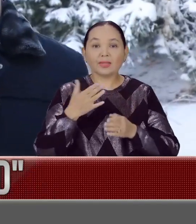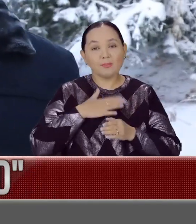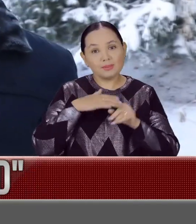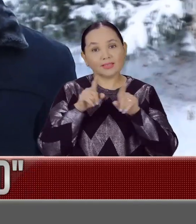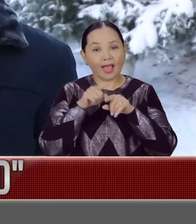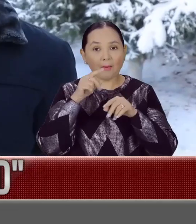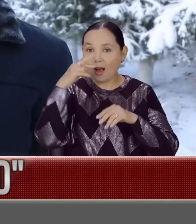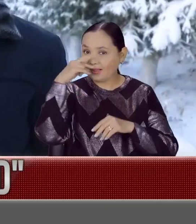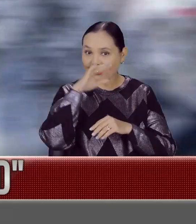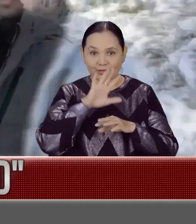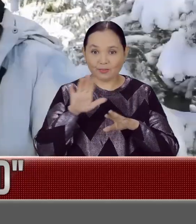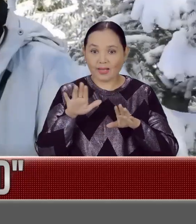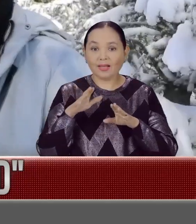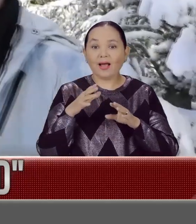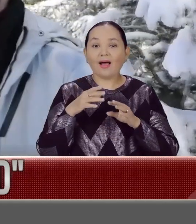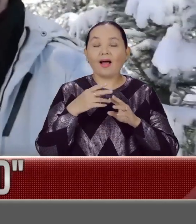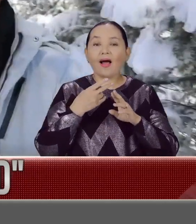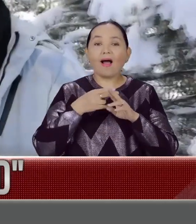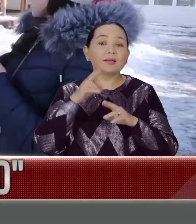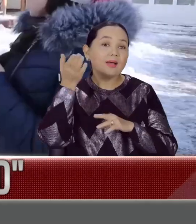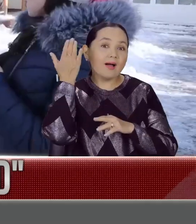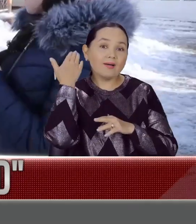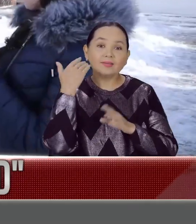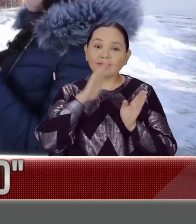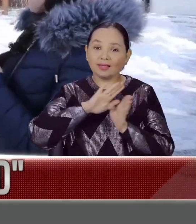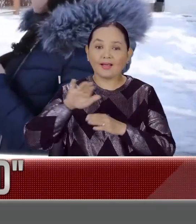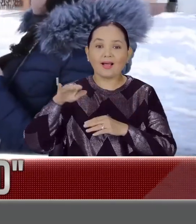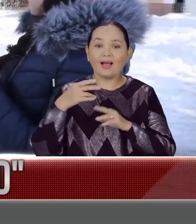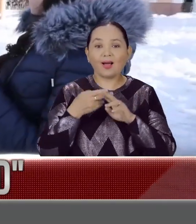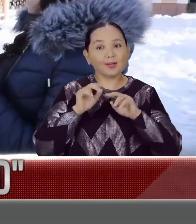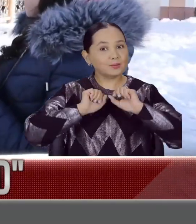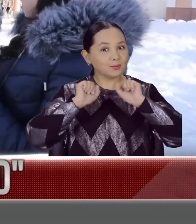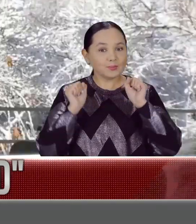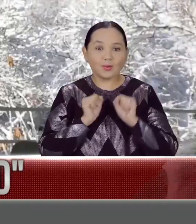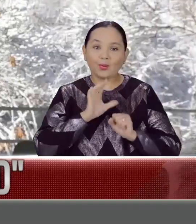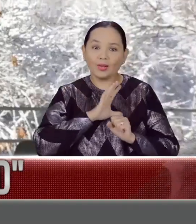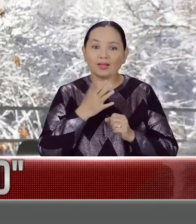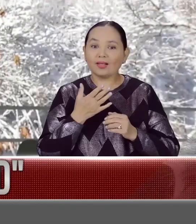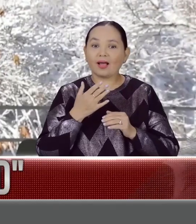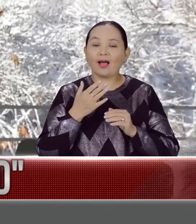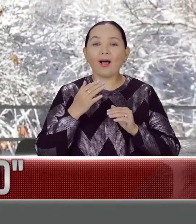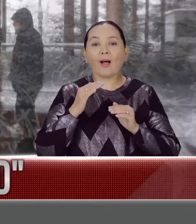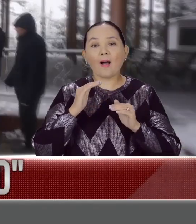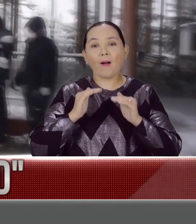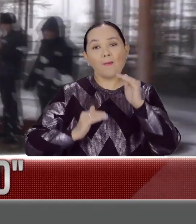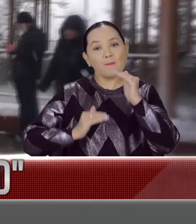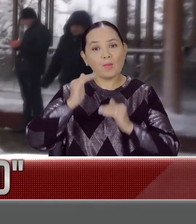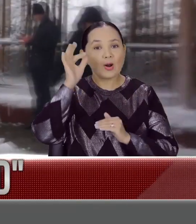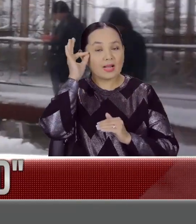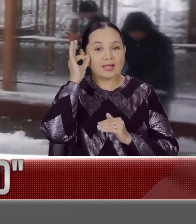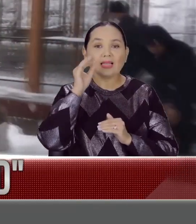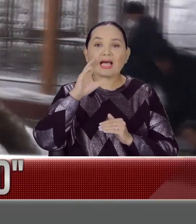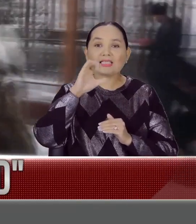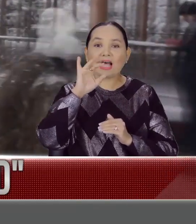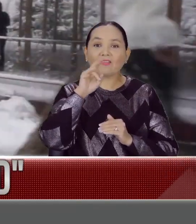ham adashishmadi. Ancha bo'lib ketdi bir. Sovqatdim, anchagina sovqatdim. Bolalar kimda eslayapman. Sarvar akam